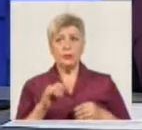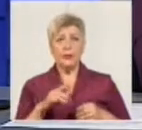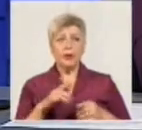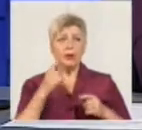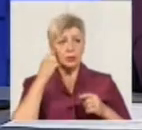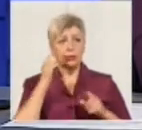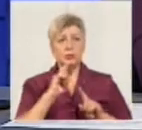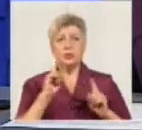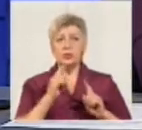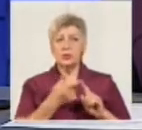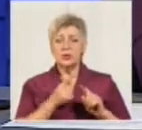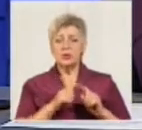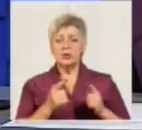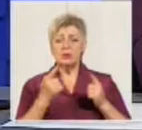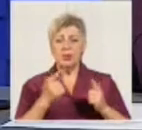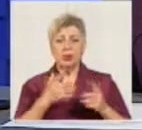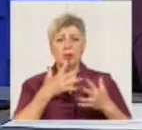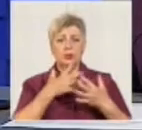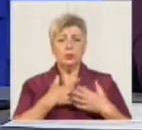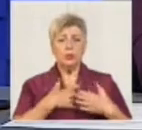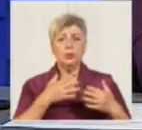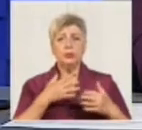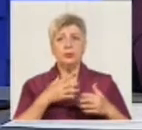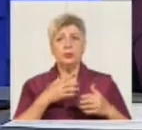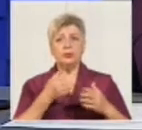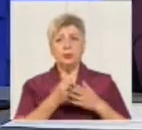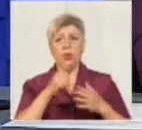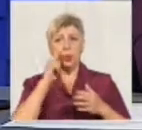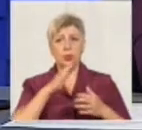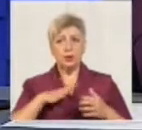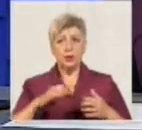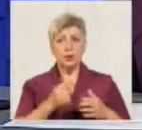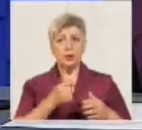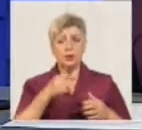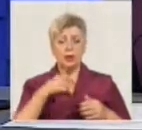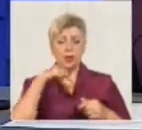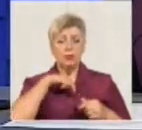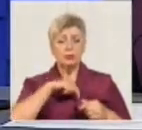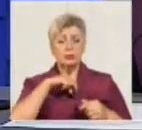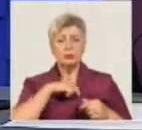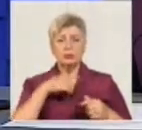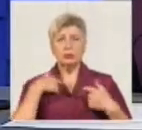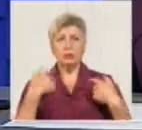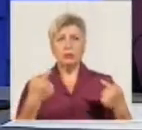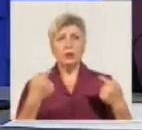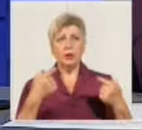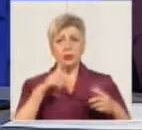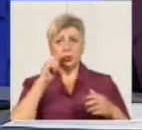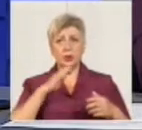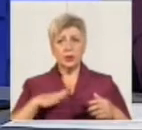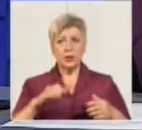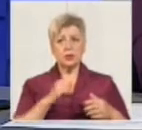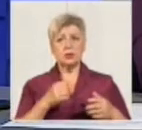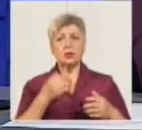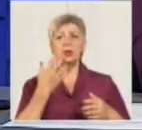України, уособлення в собі величі української нації спонукало